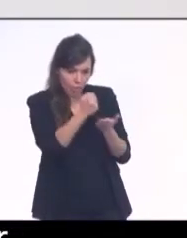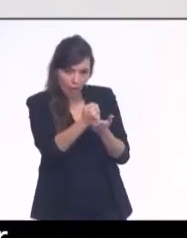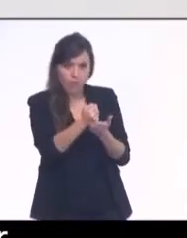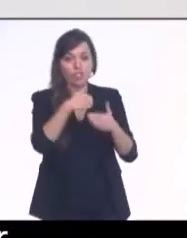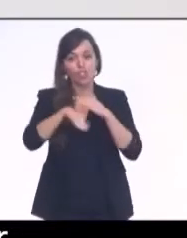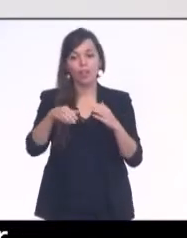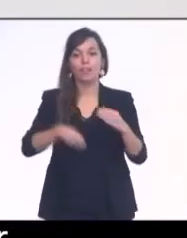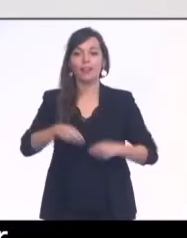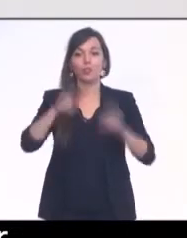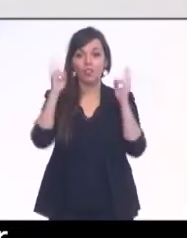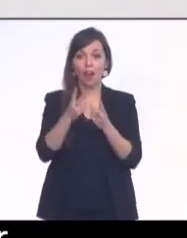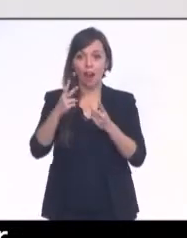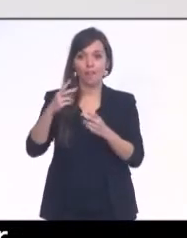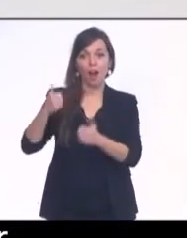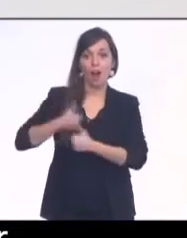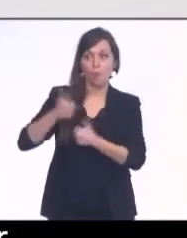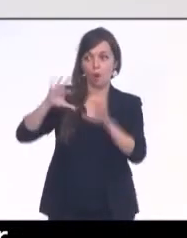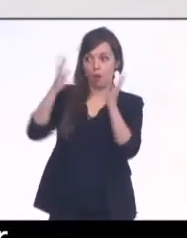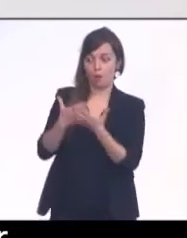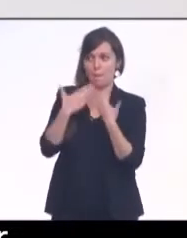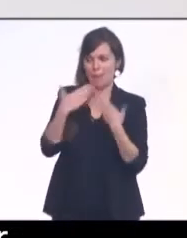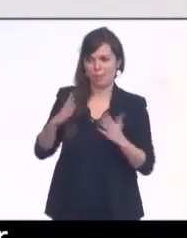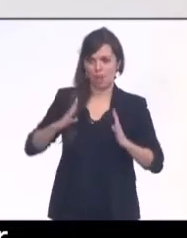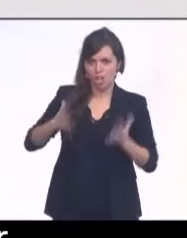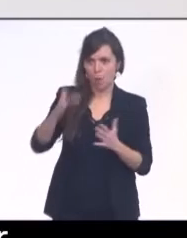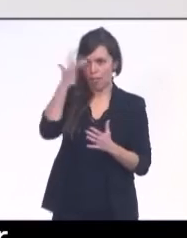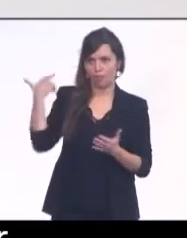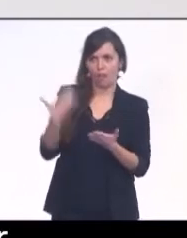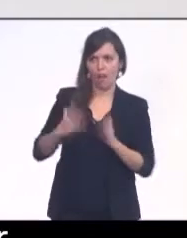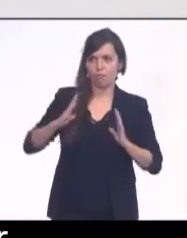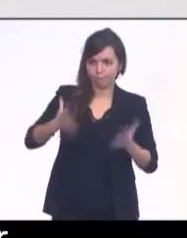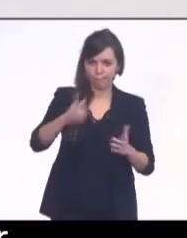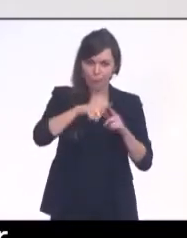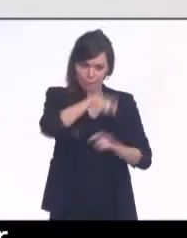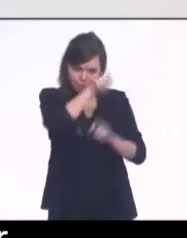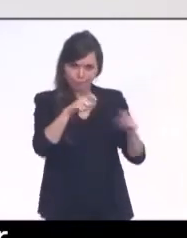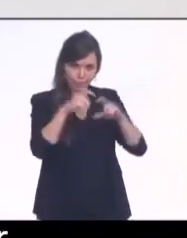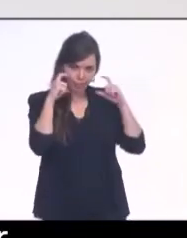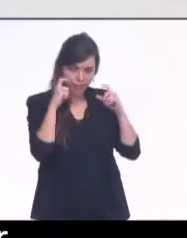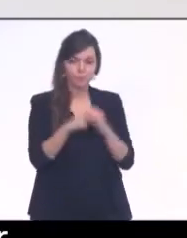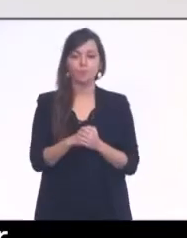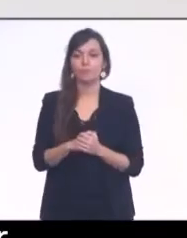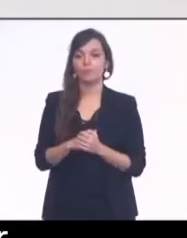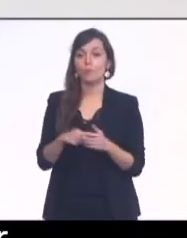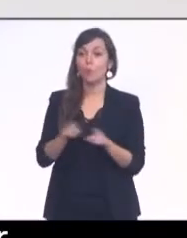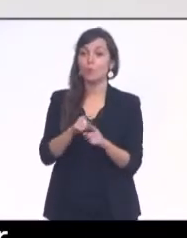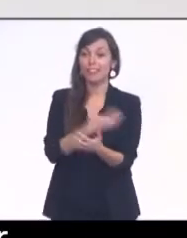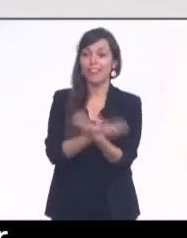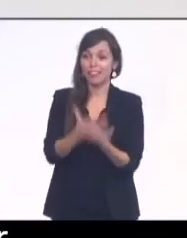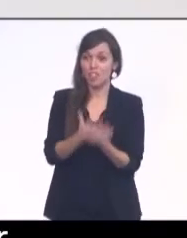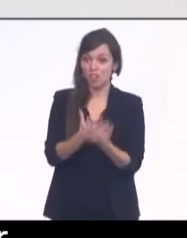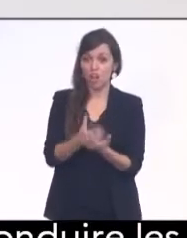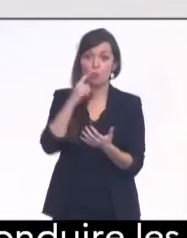générale de l'armement, que je remercie pour son travail énorme qu'elle a fait cet été, puis intégrer en ses spécificités dans le cahier des charges de masques